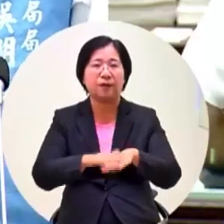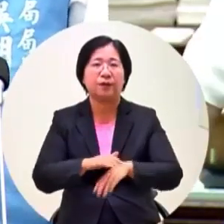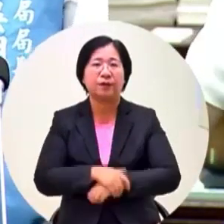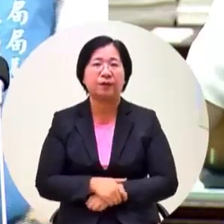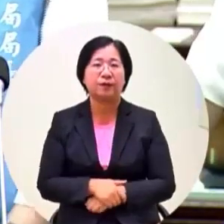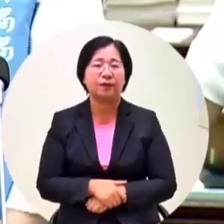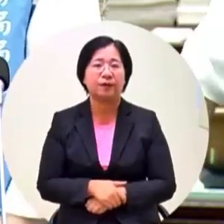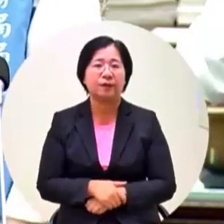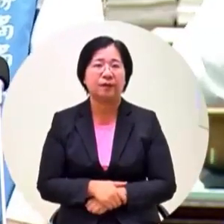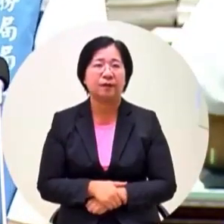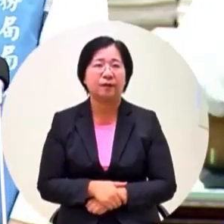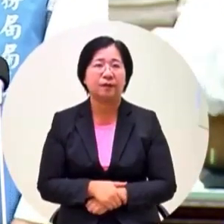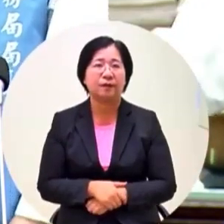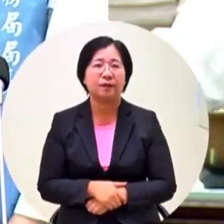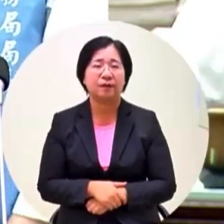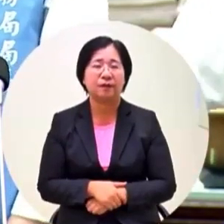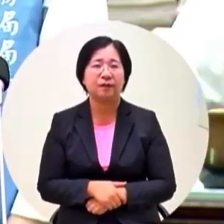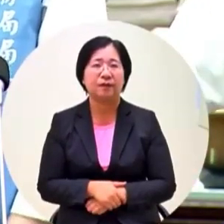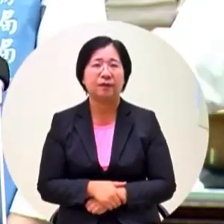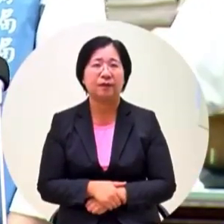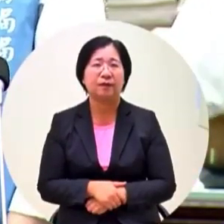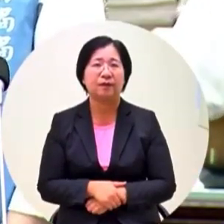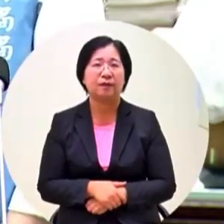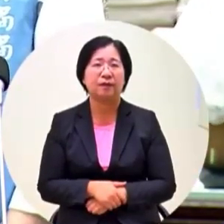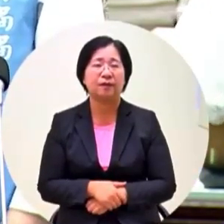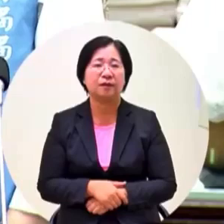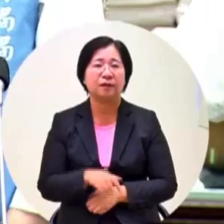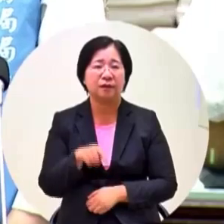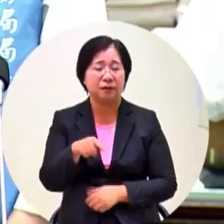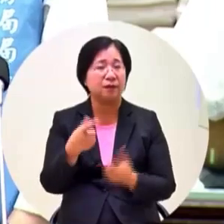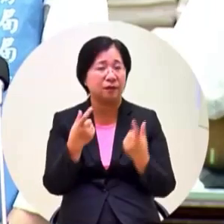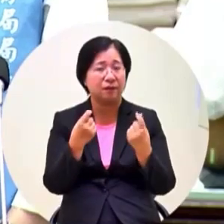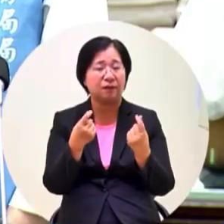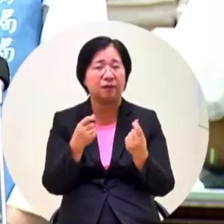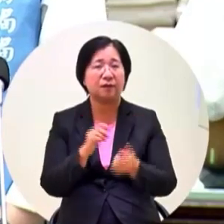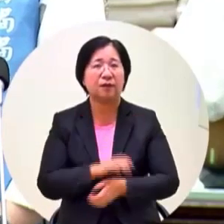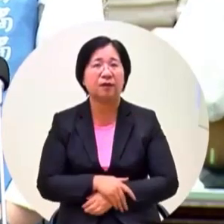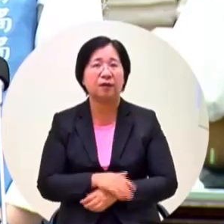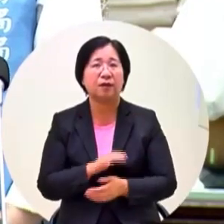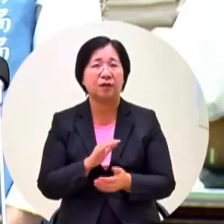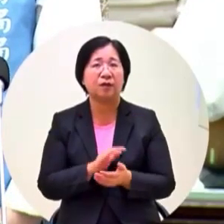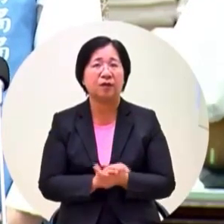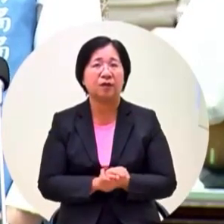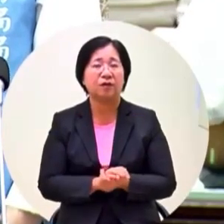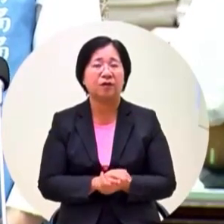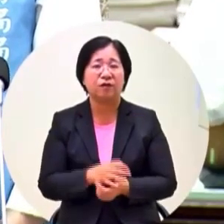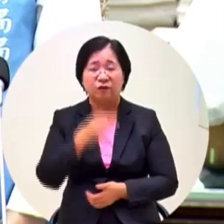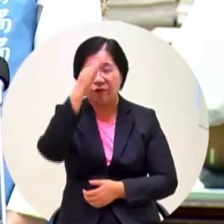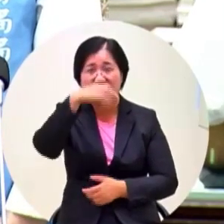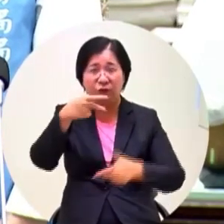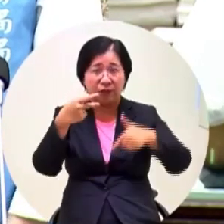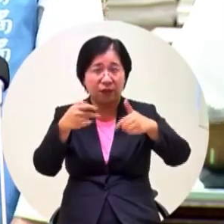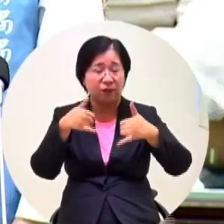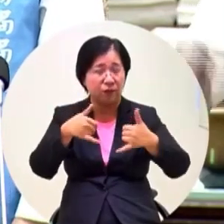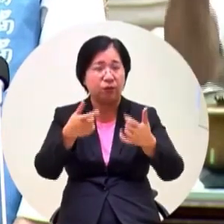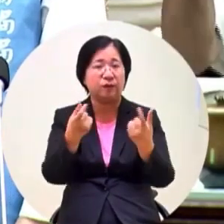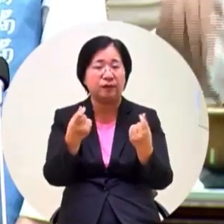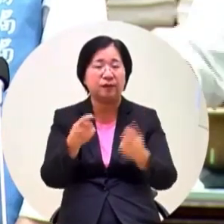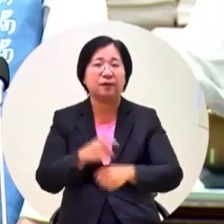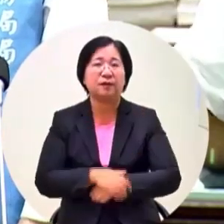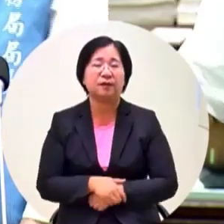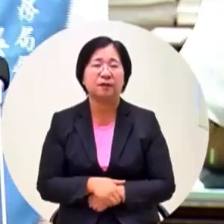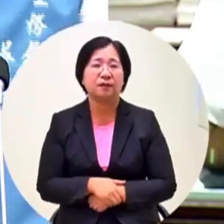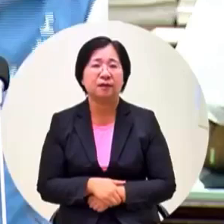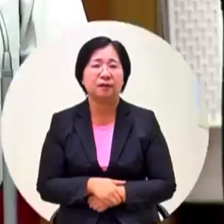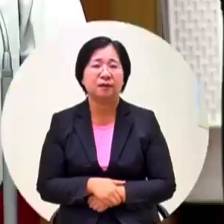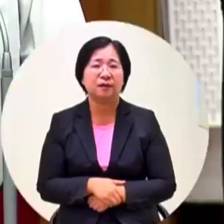市长，刘那个后能路，这也是要拜托一下。后能路这些是不是跟我们局长